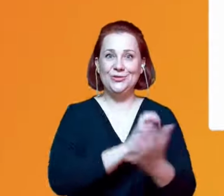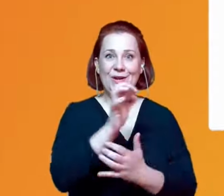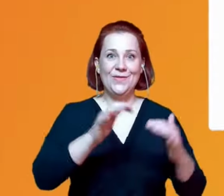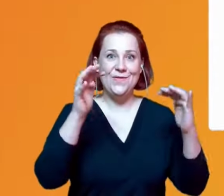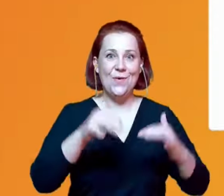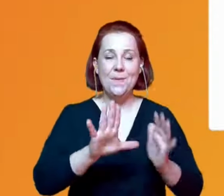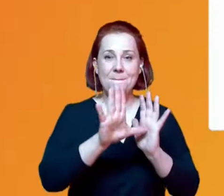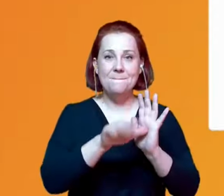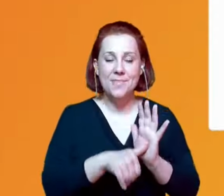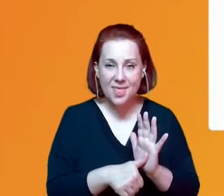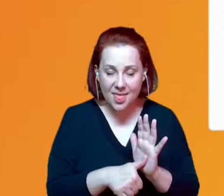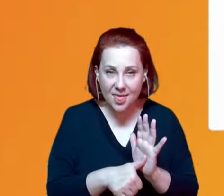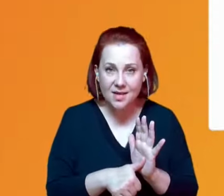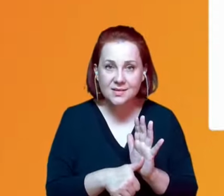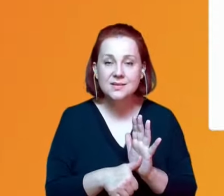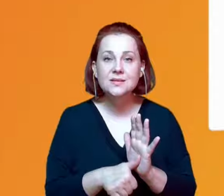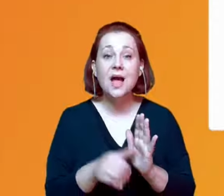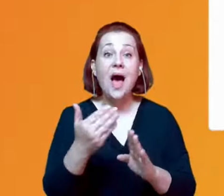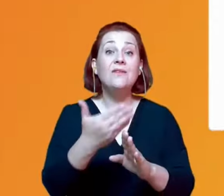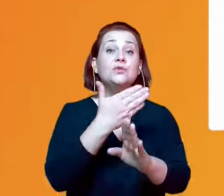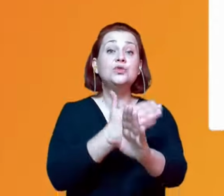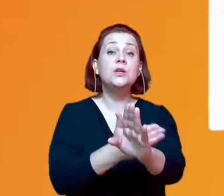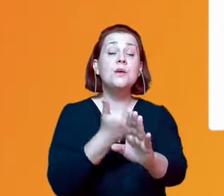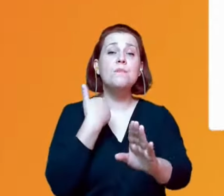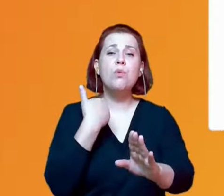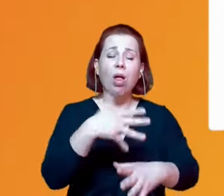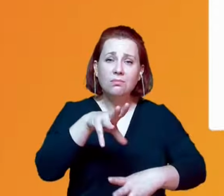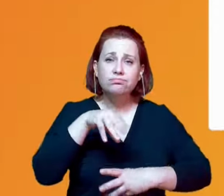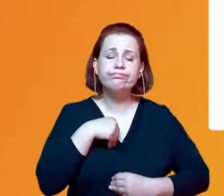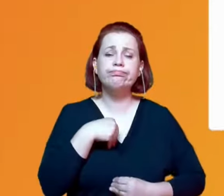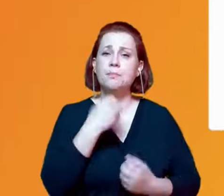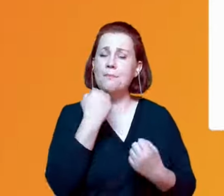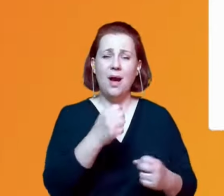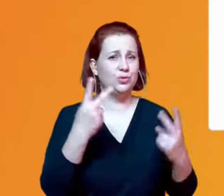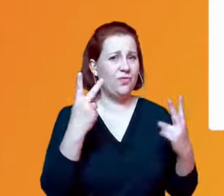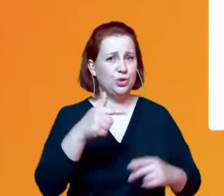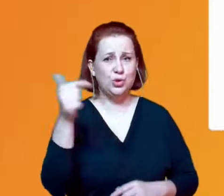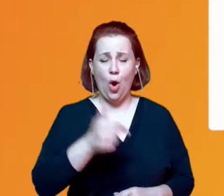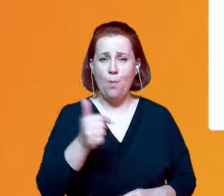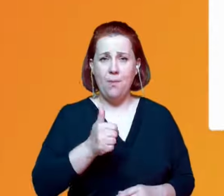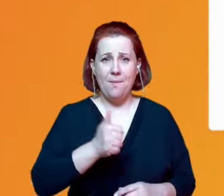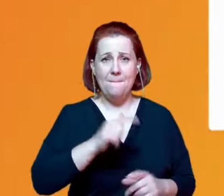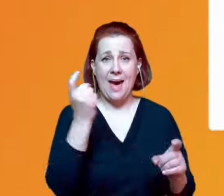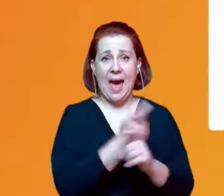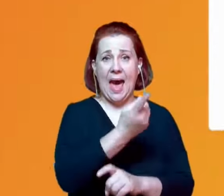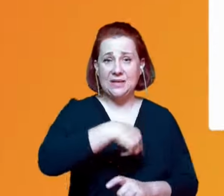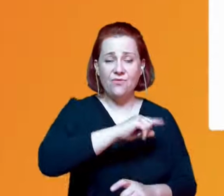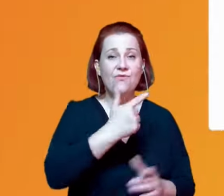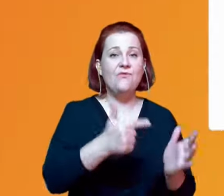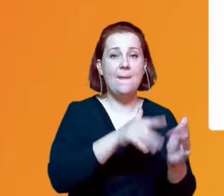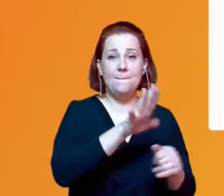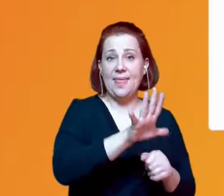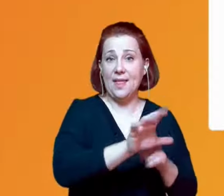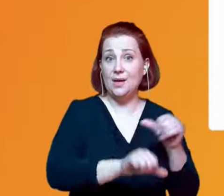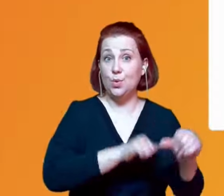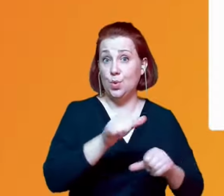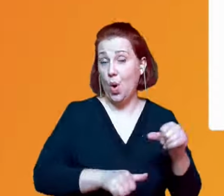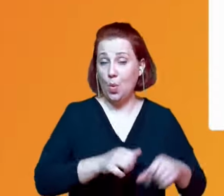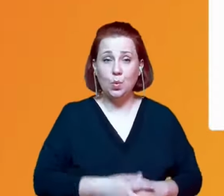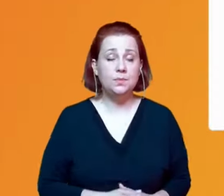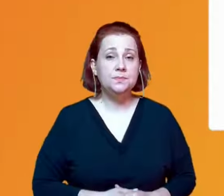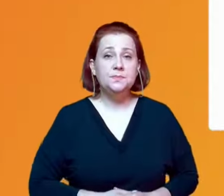po przyjęciu bardzo ważnych zobowiązań w 2015 roku,